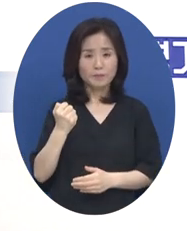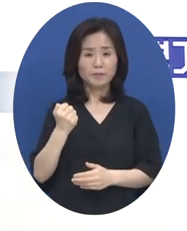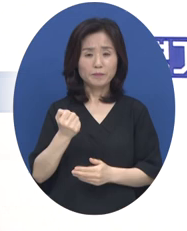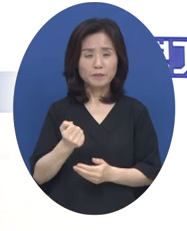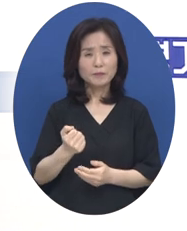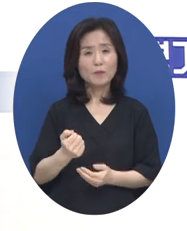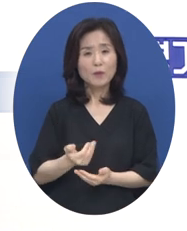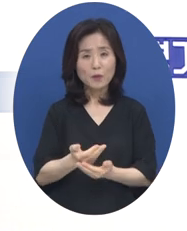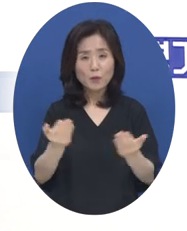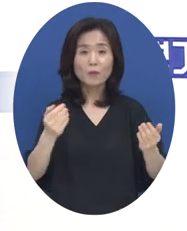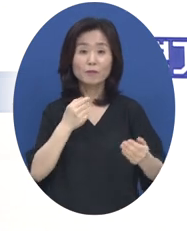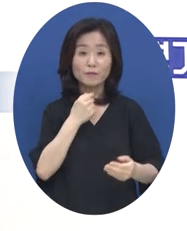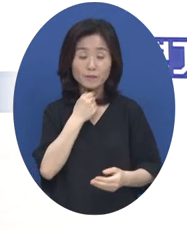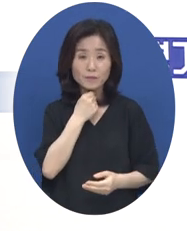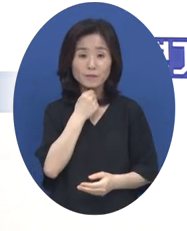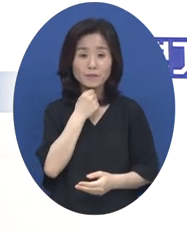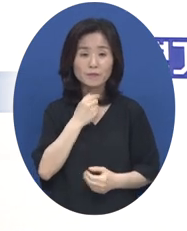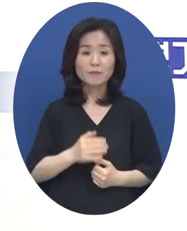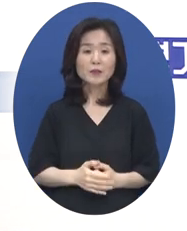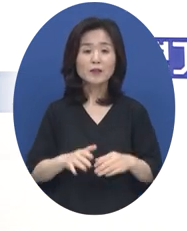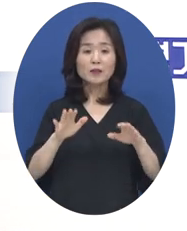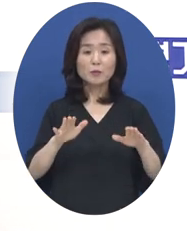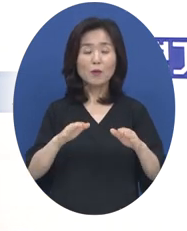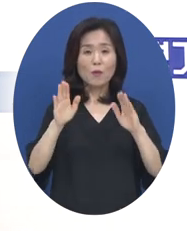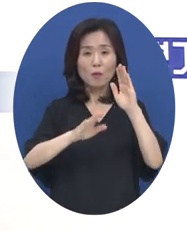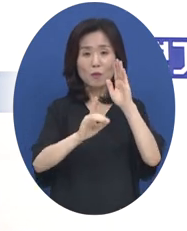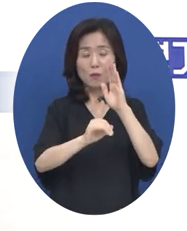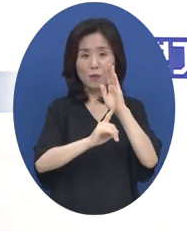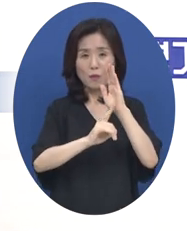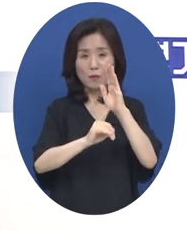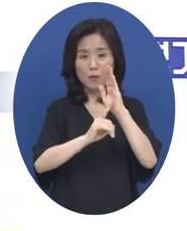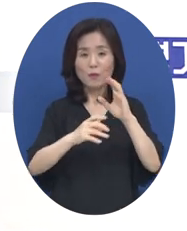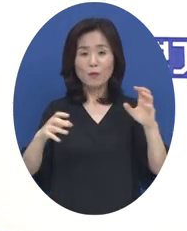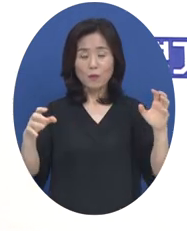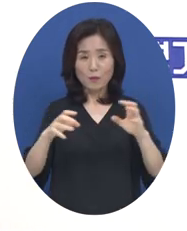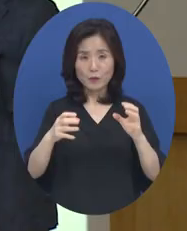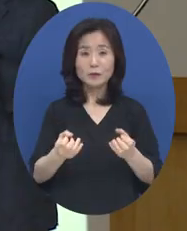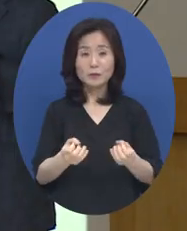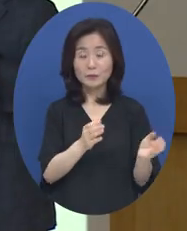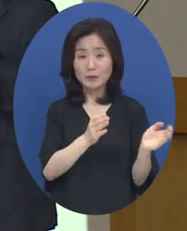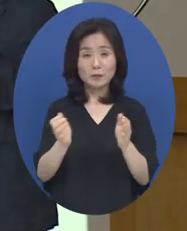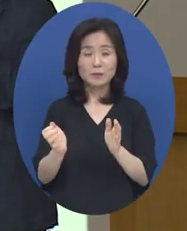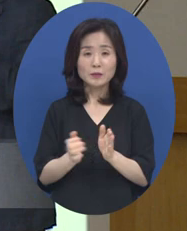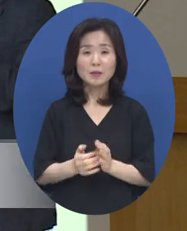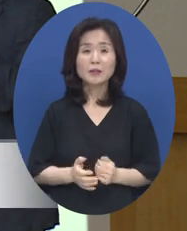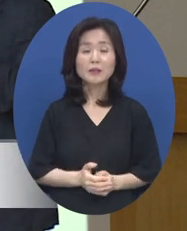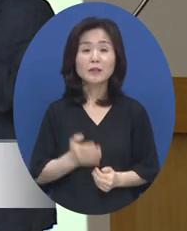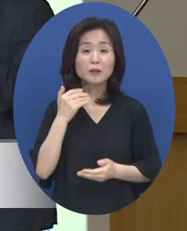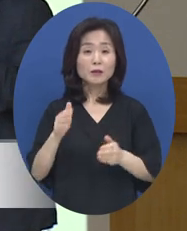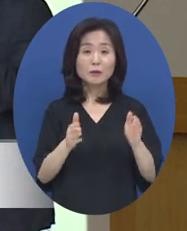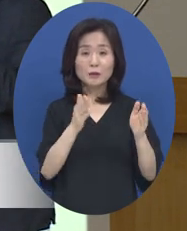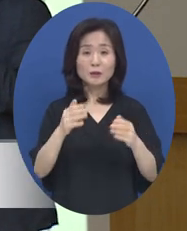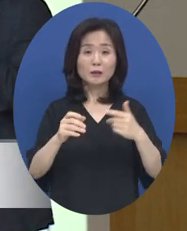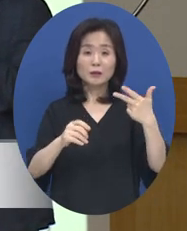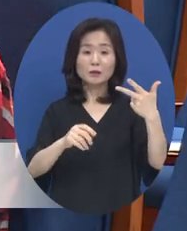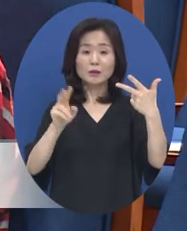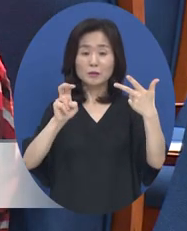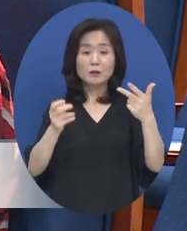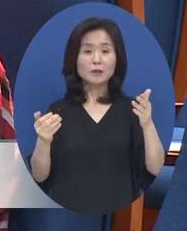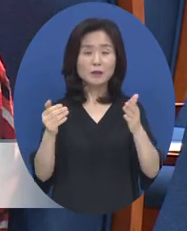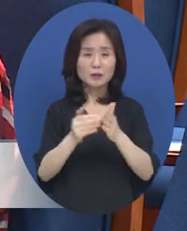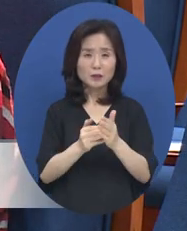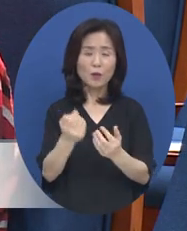성장동력을 제공하고자 이번 공모전을 준비했습니다 경기도는 7월 20일까지